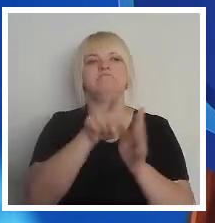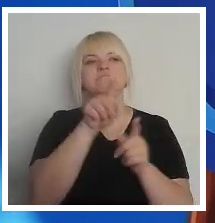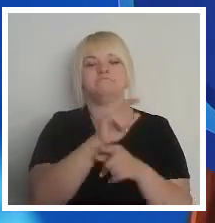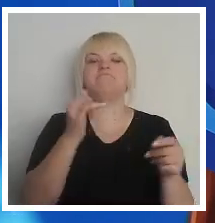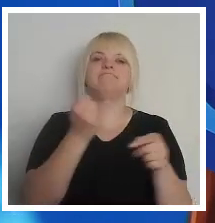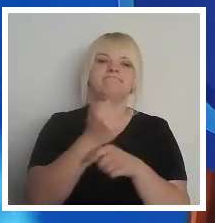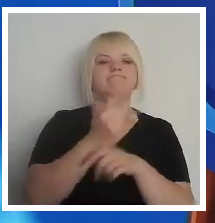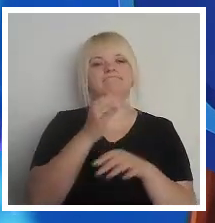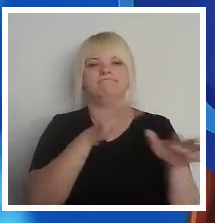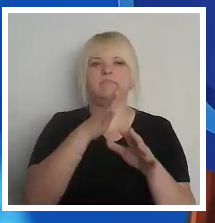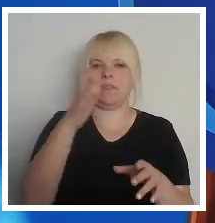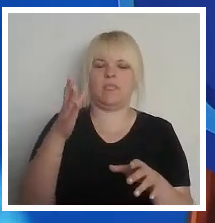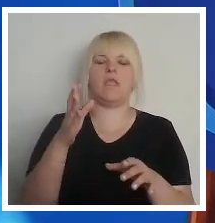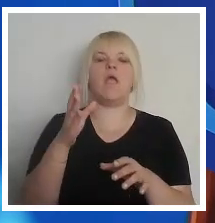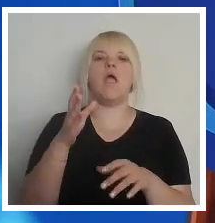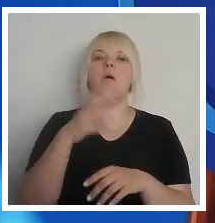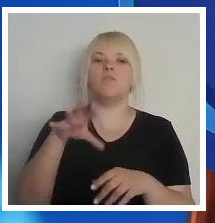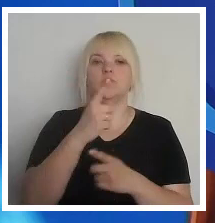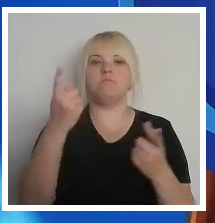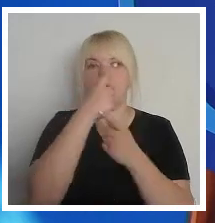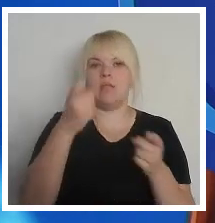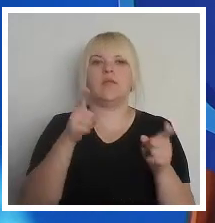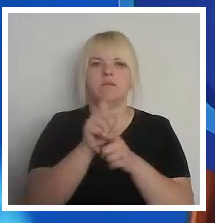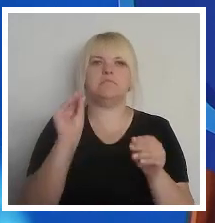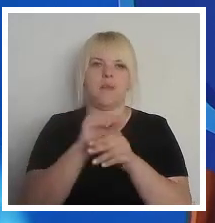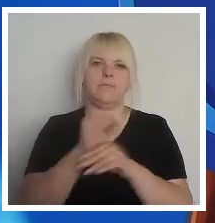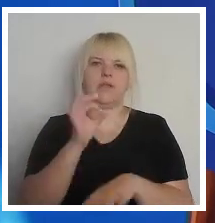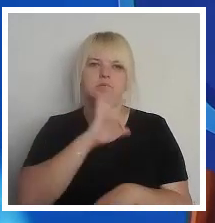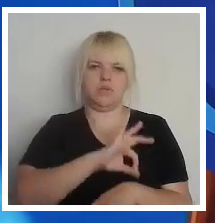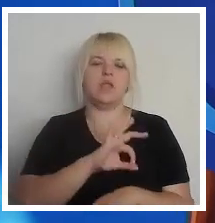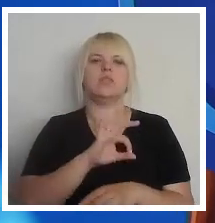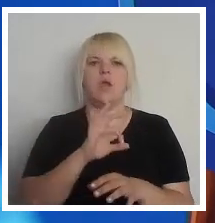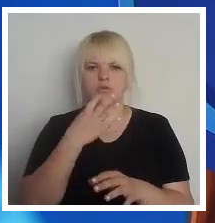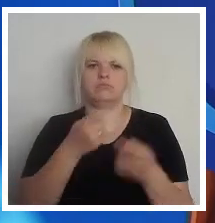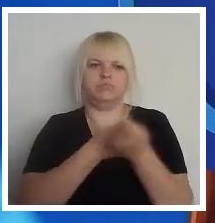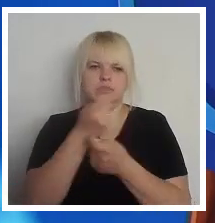medijam mūsdienās ir jāpaņem klāt arī šie papildu ienākumu avoti.